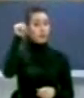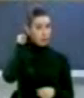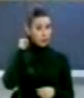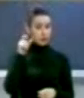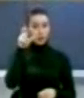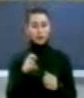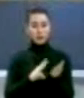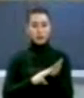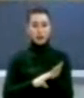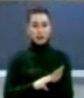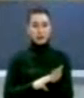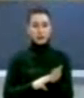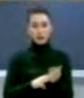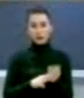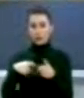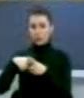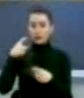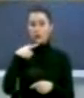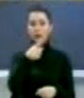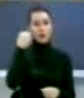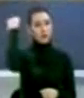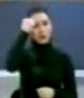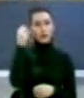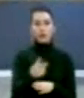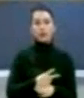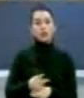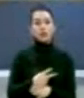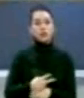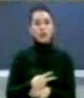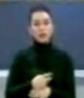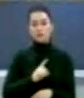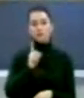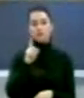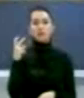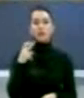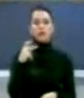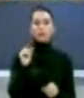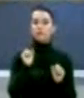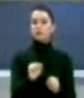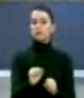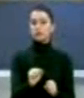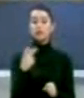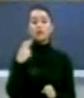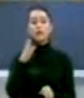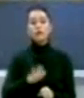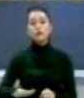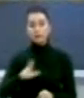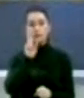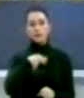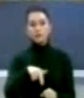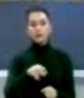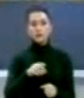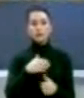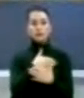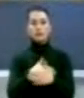Kociancic del thot Kosova nuk është shtet për Bashkimin Evropian, Bashkimi Evropian ka qasje